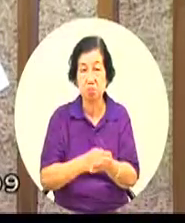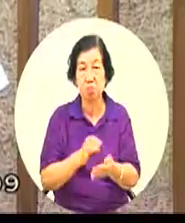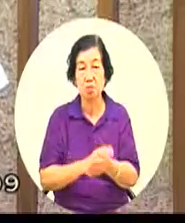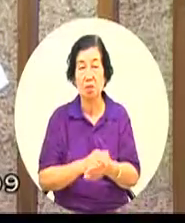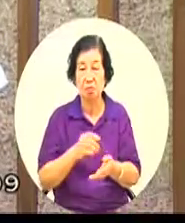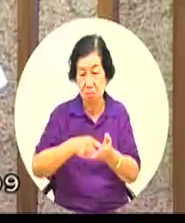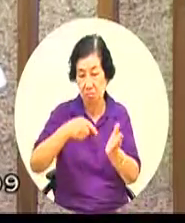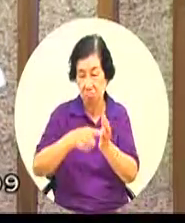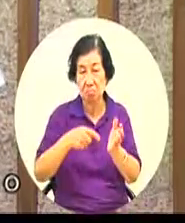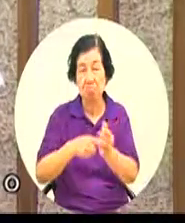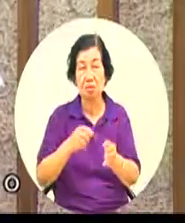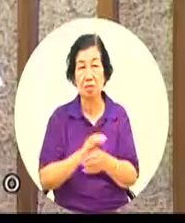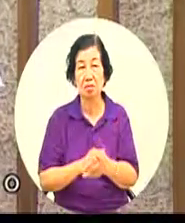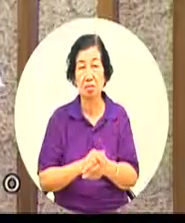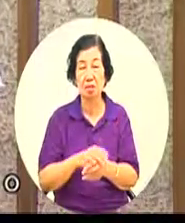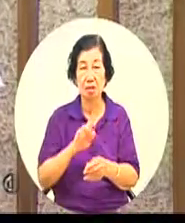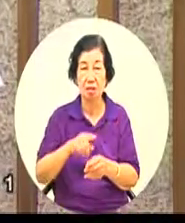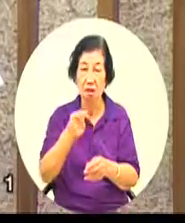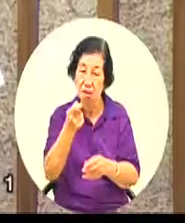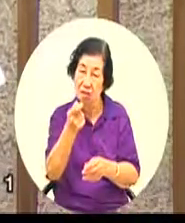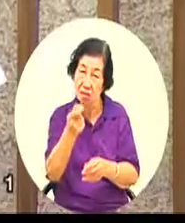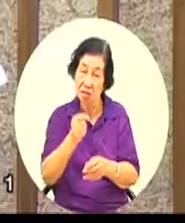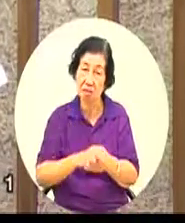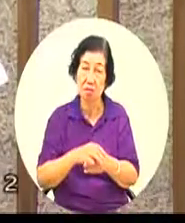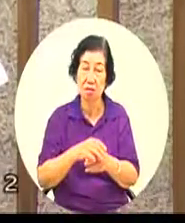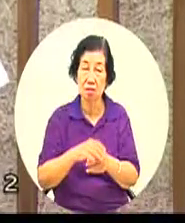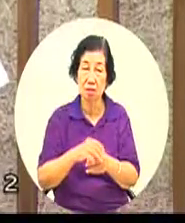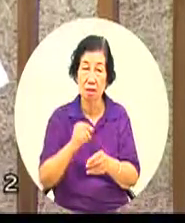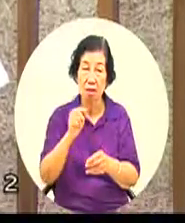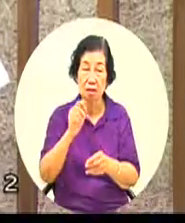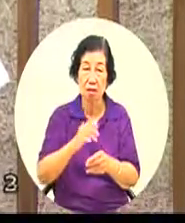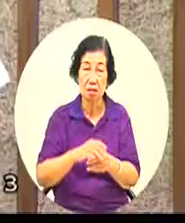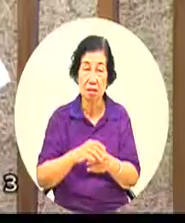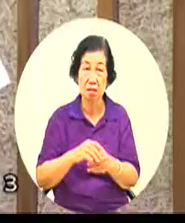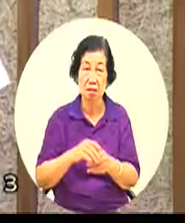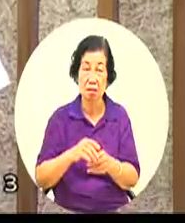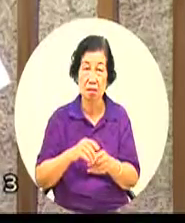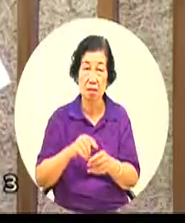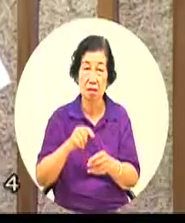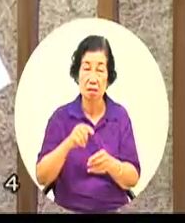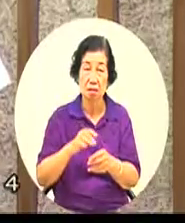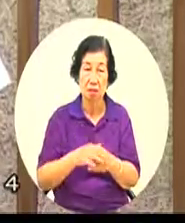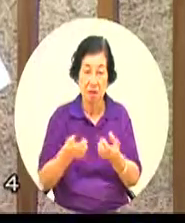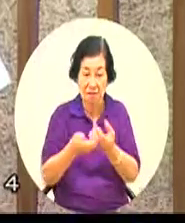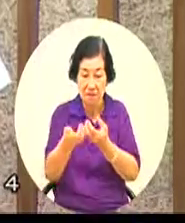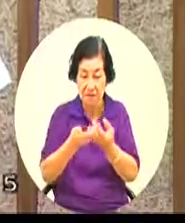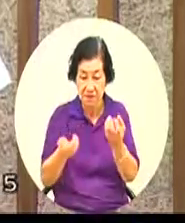常便宜，大概一克40-50块就可以。 一克40-50块、 啊？一克40-50块，它可以分成